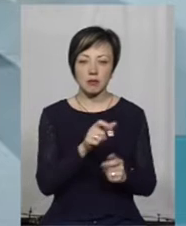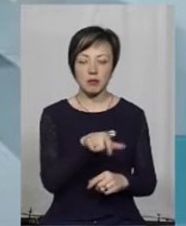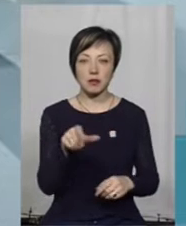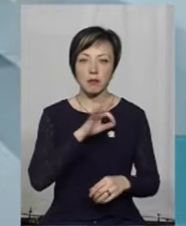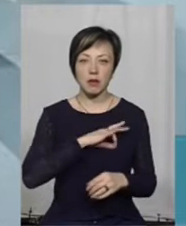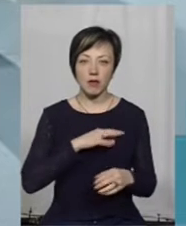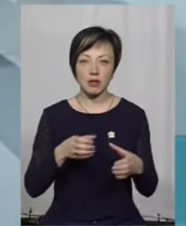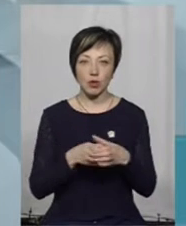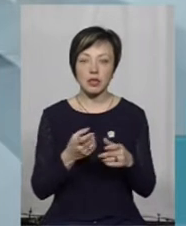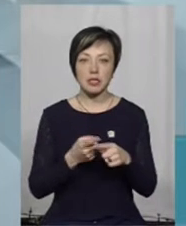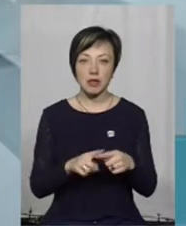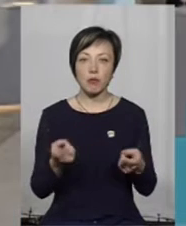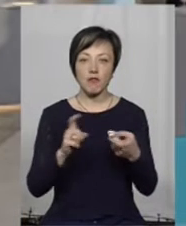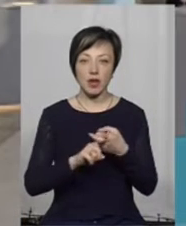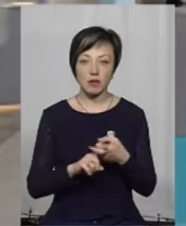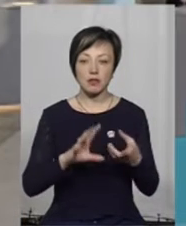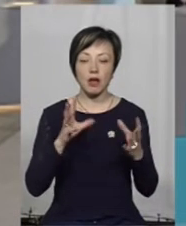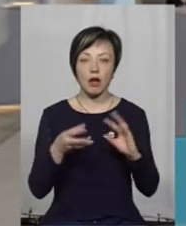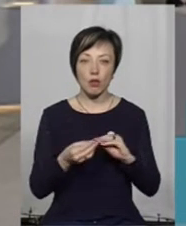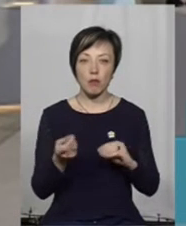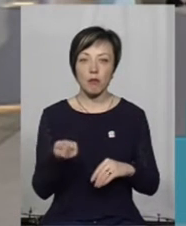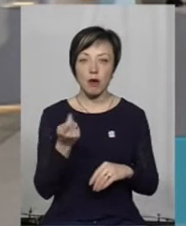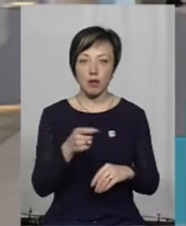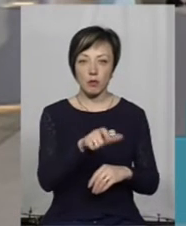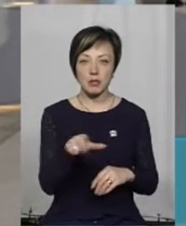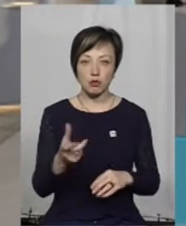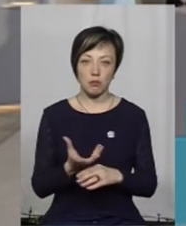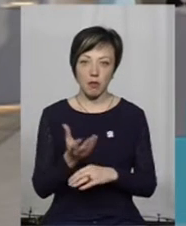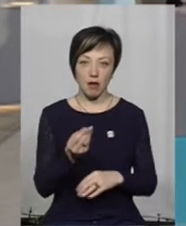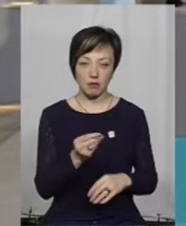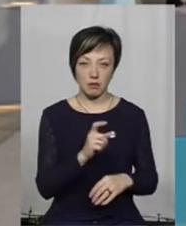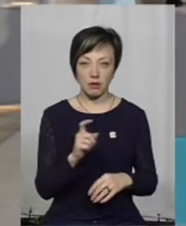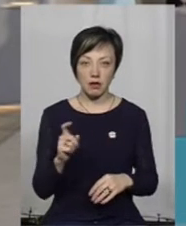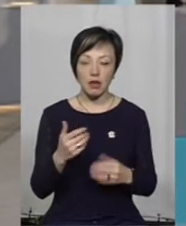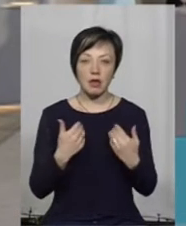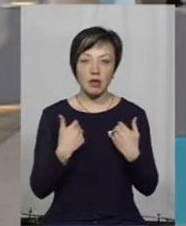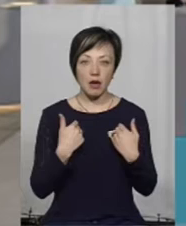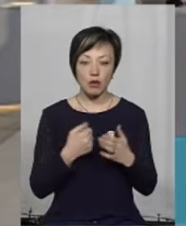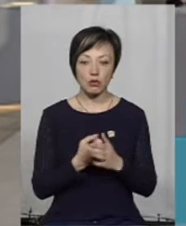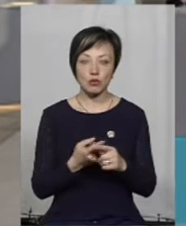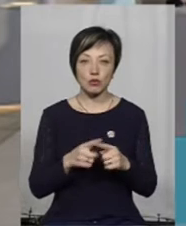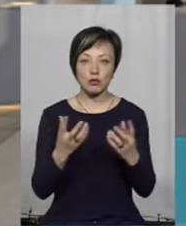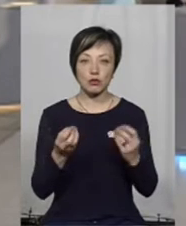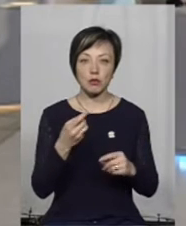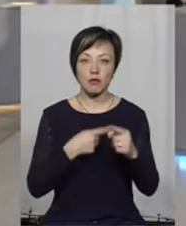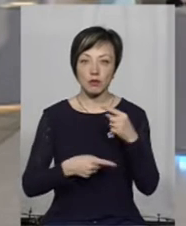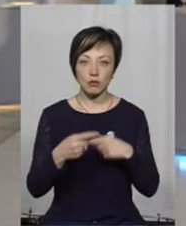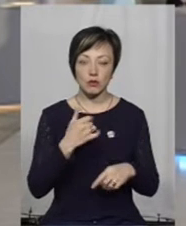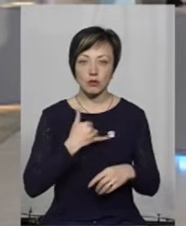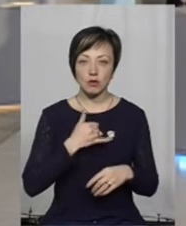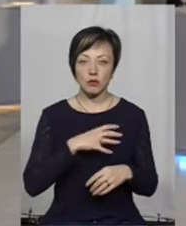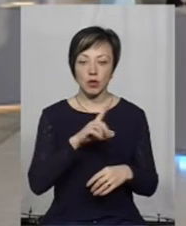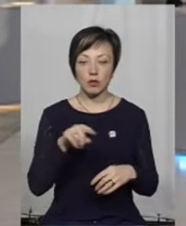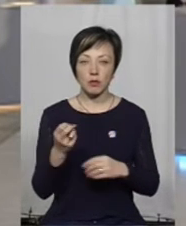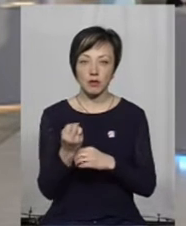пасажирів пільгових категорій. Це і пов'язано з тим, що взагалом мало пасажирів платних. Я до цього ще повернуся. Це були у нас маршрути